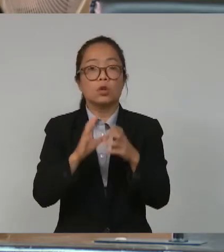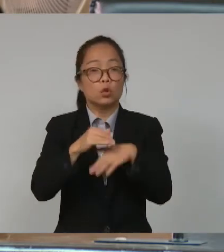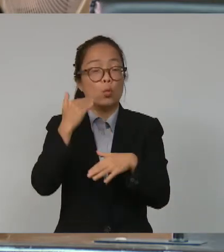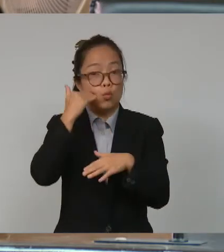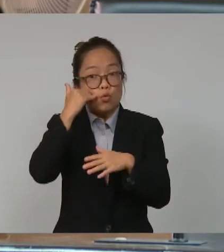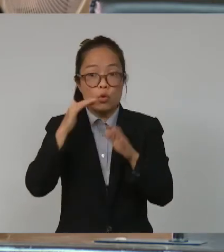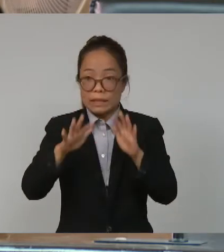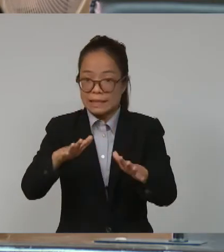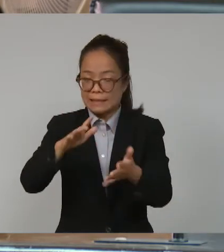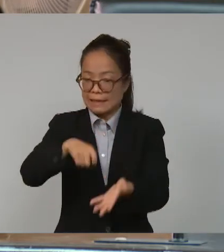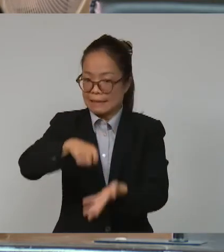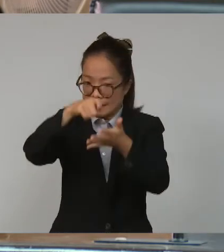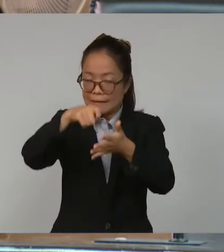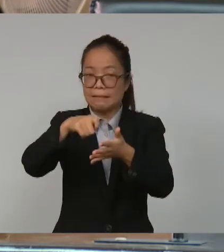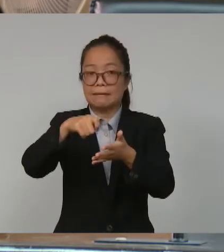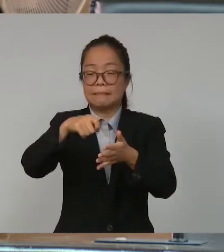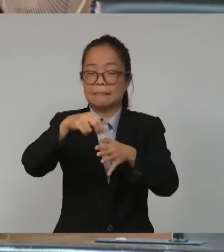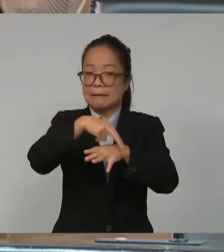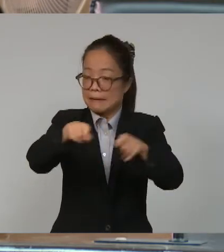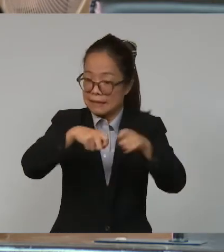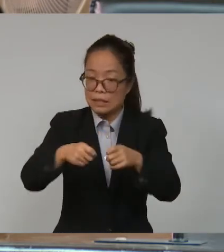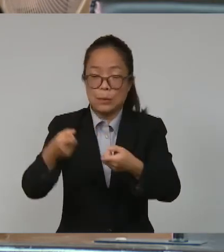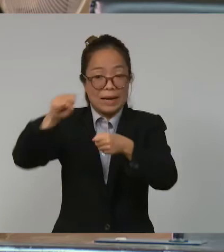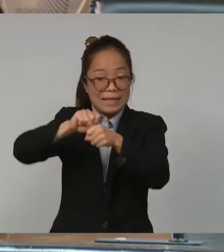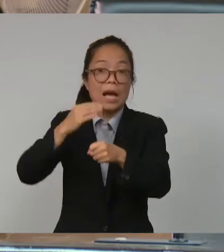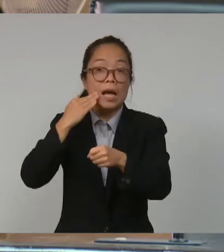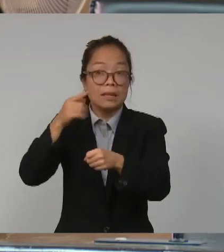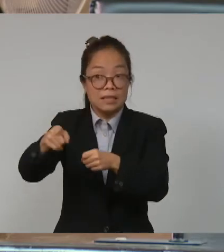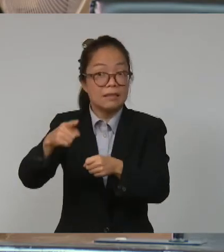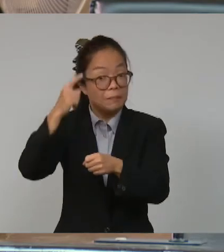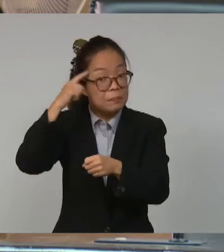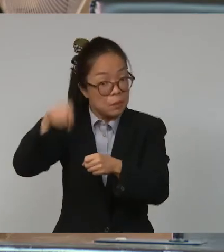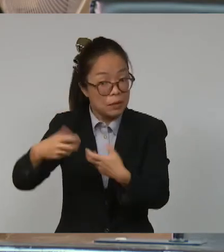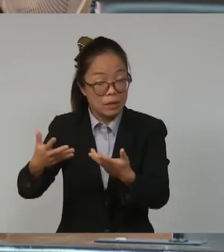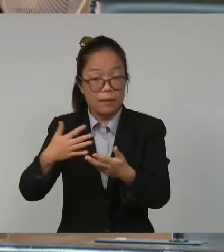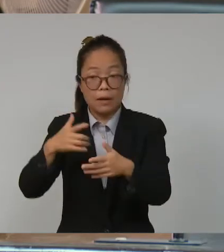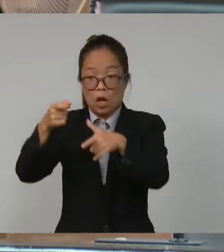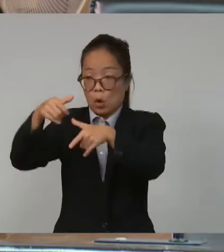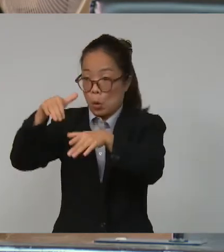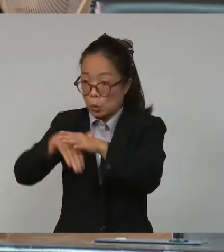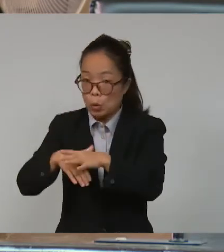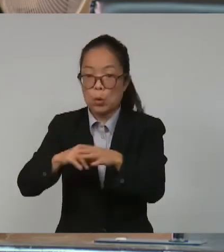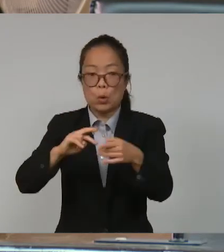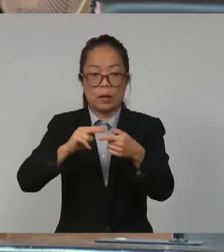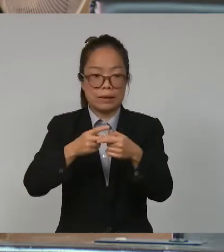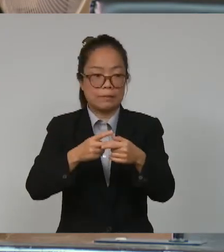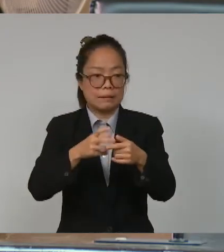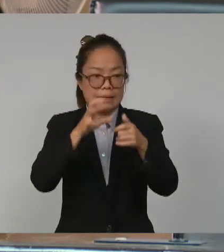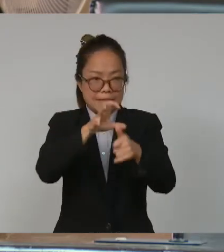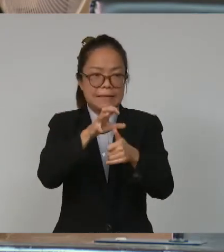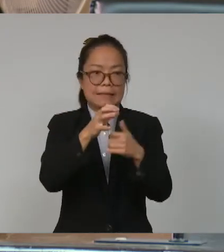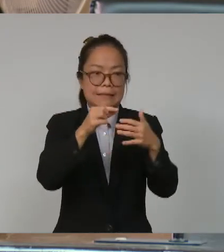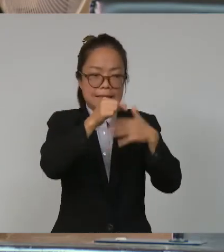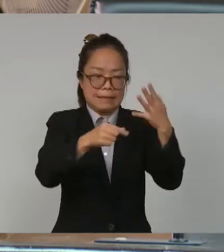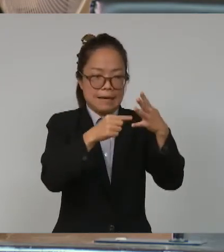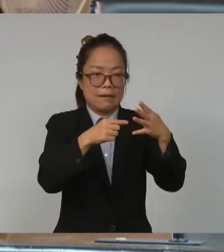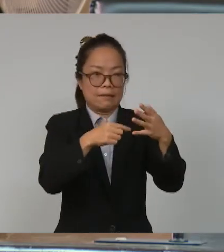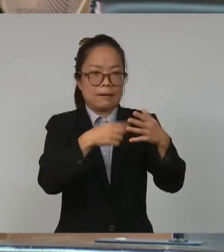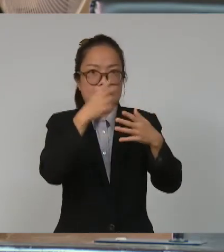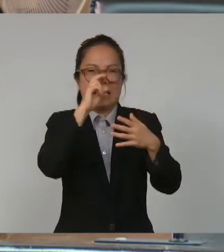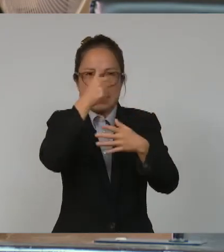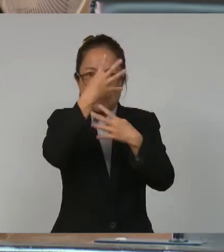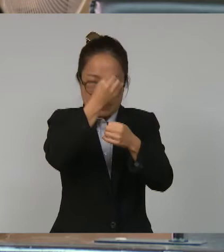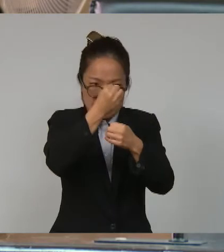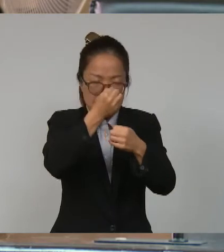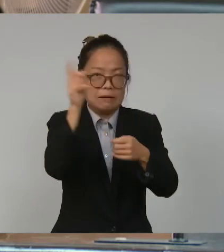我们今天的提案加上呢，你是否同意呢，公投不应该呢限制在特定日举行，